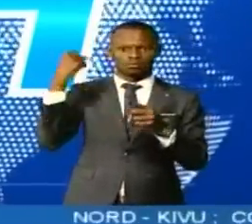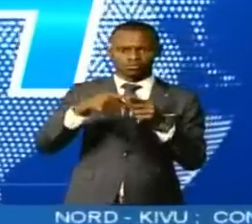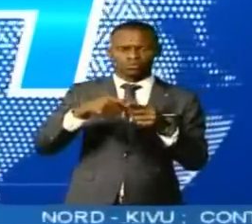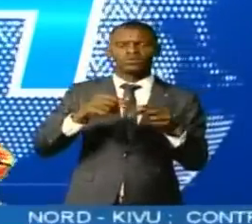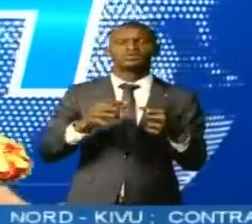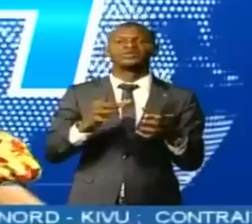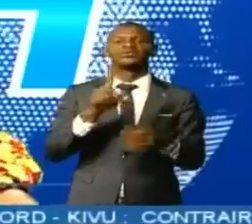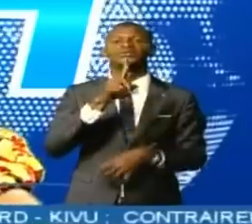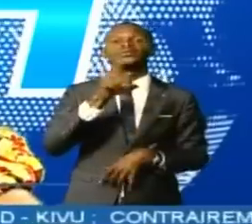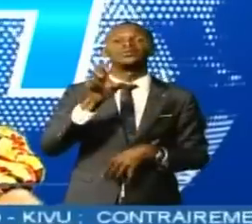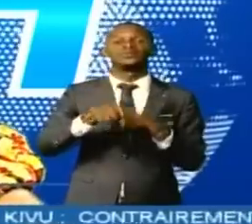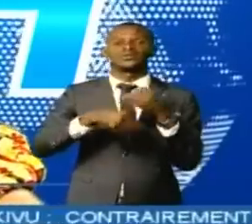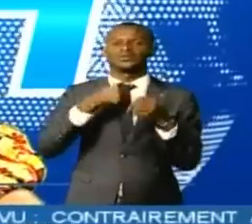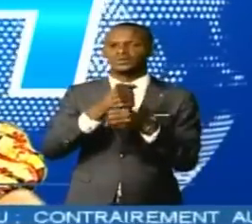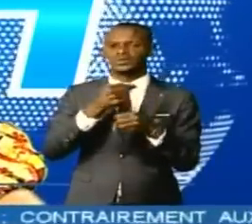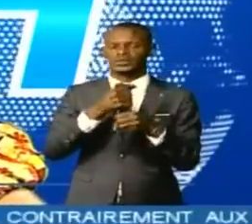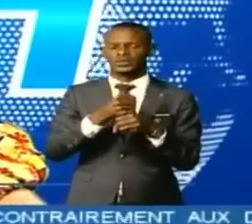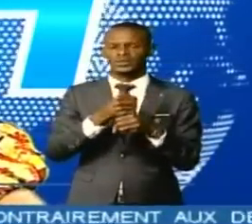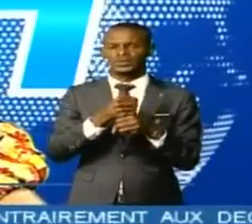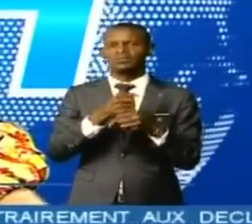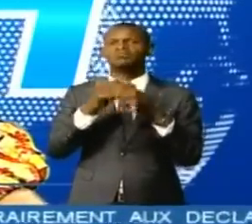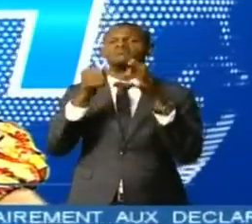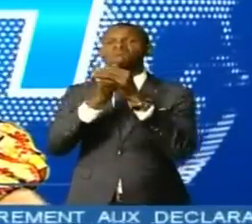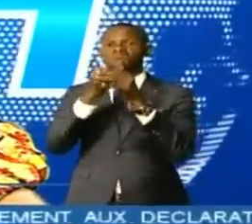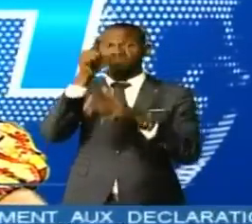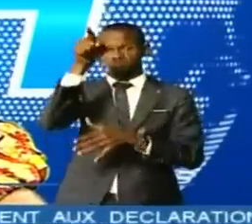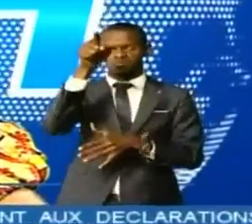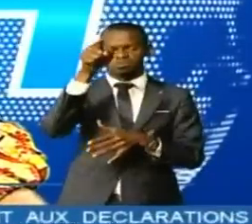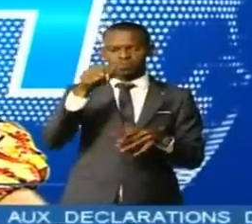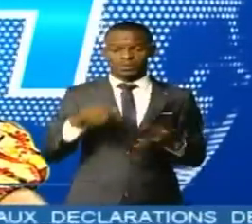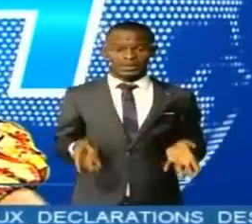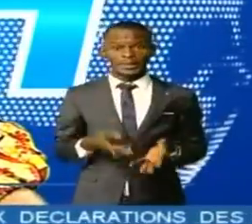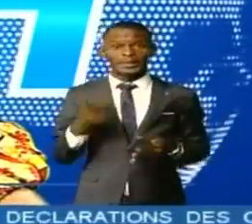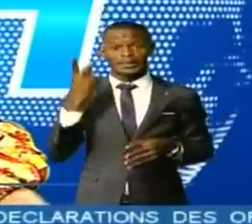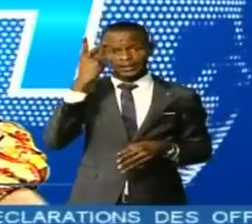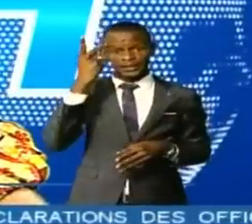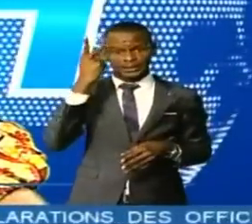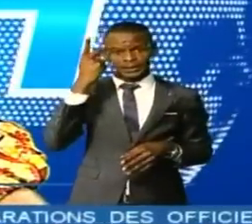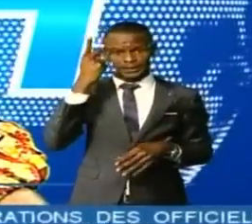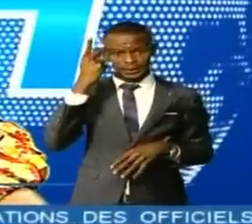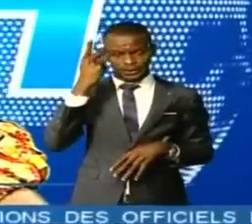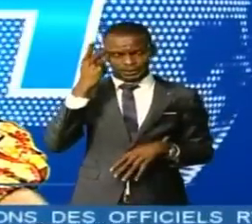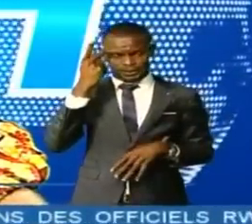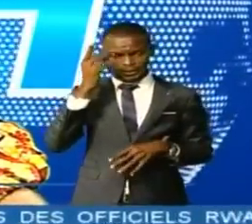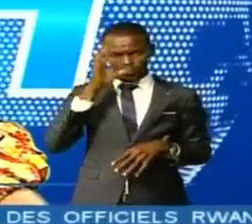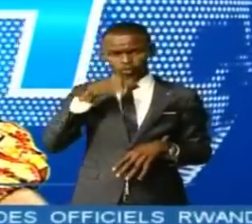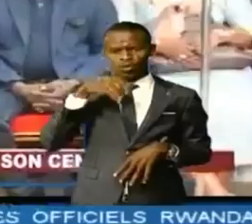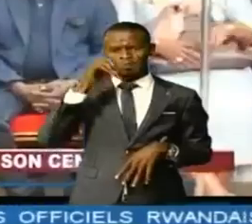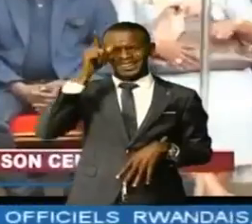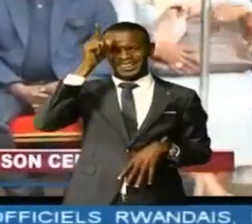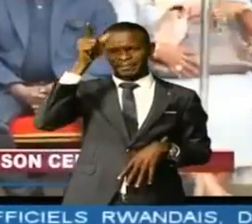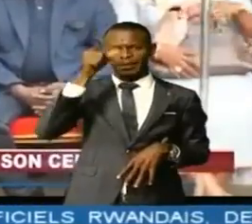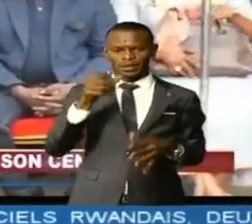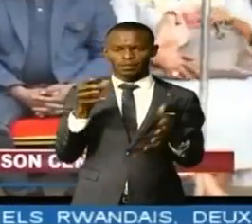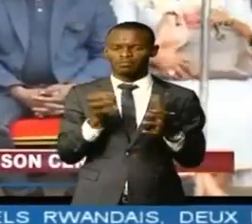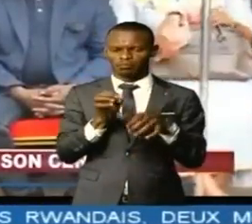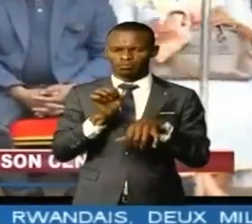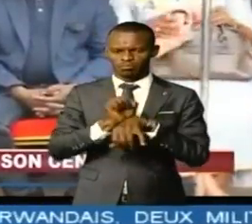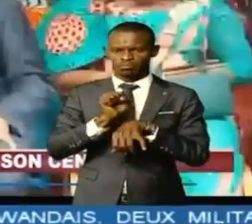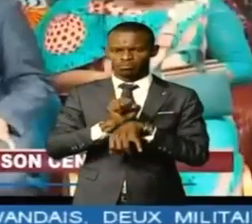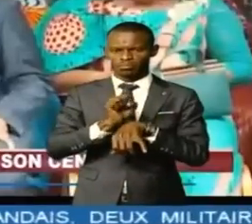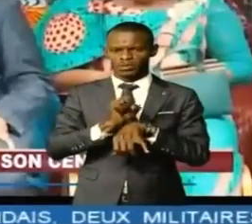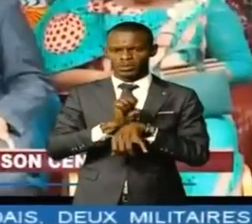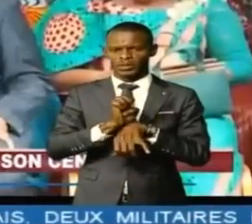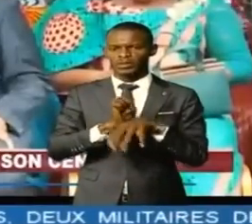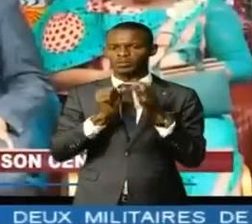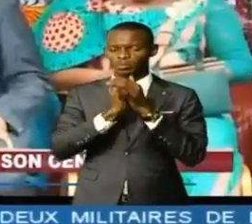cour du diocèse de Alimété dans la commune d'Alimété. Suivez ce commentaire. Les filles et